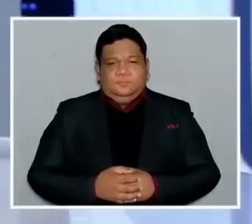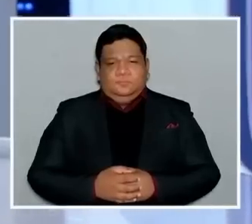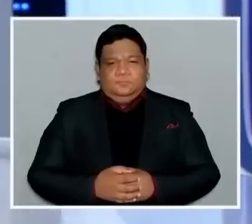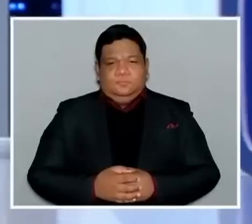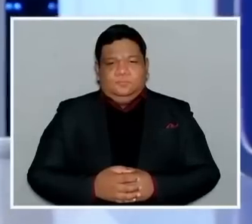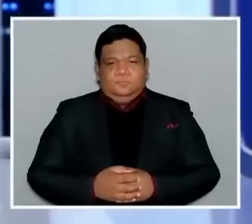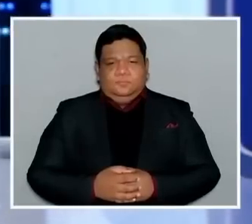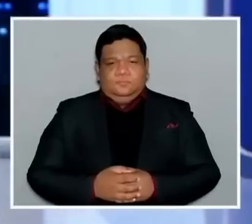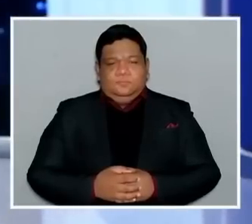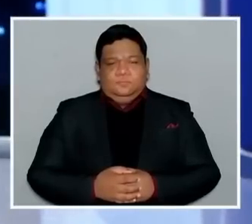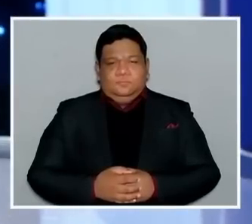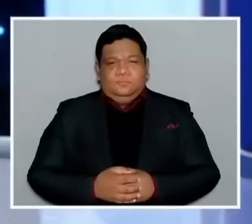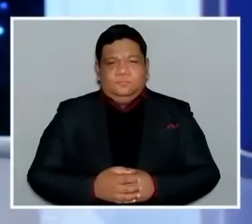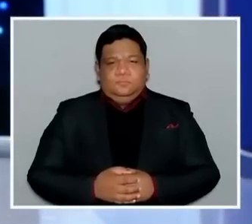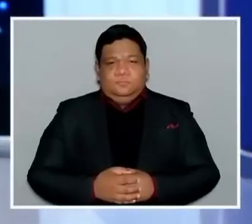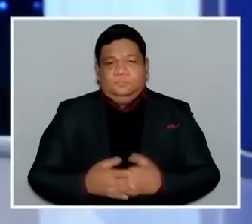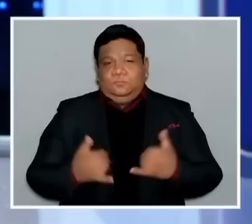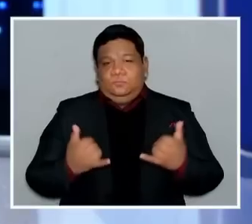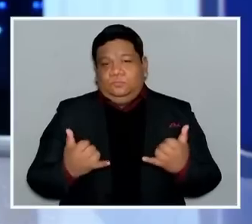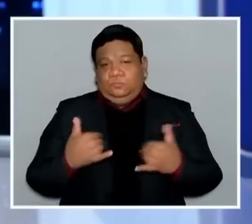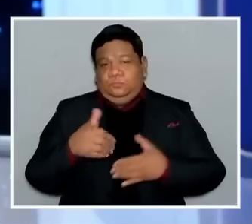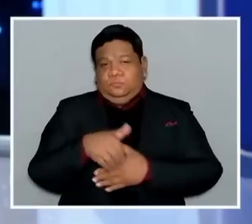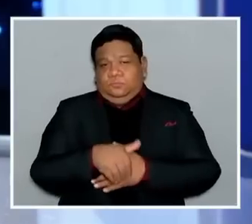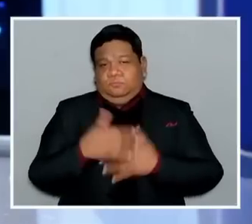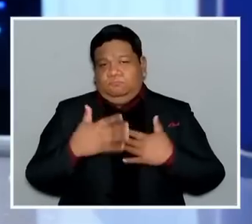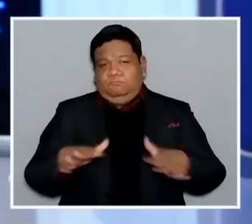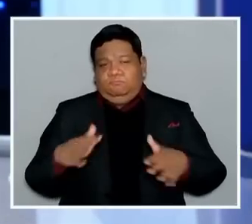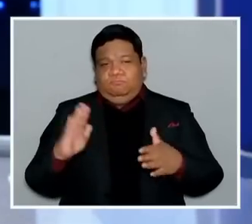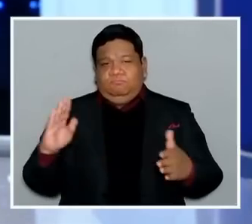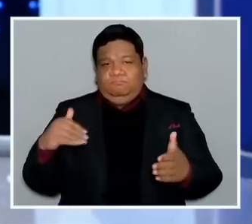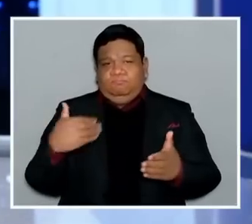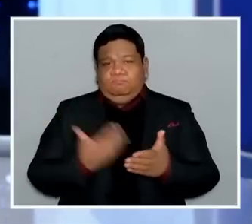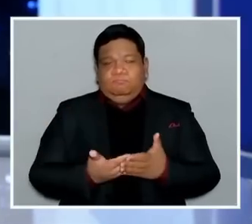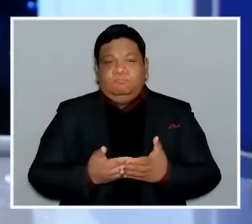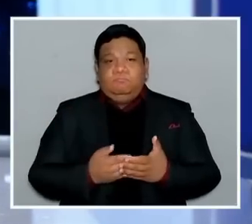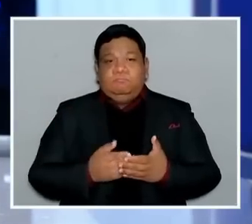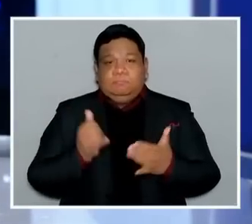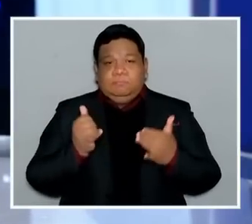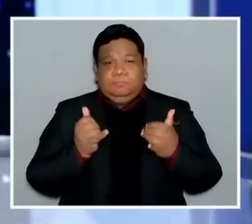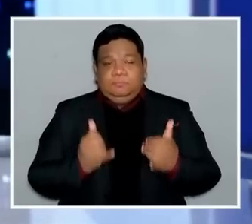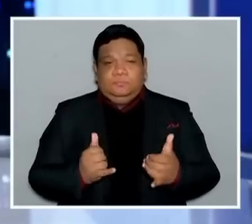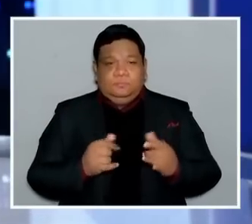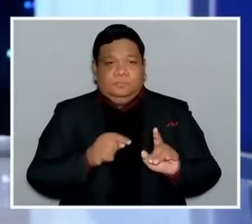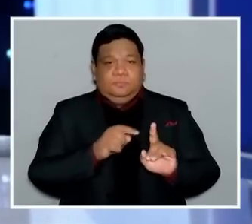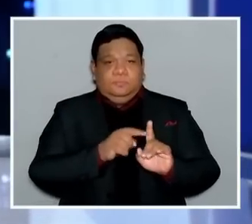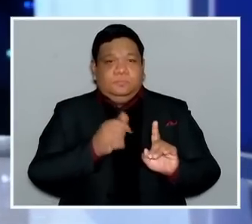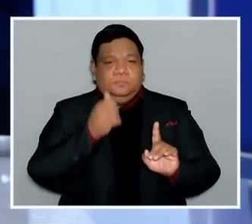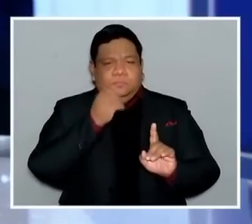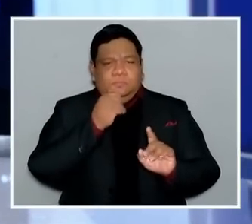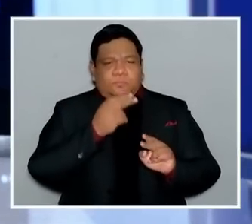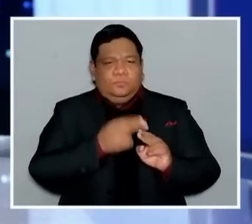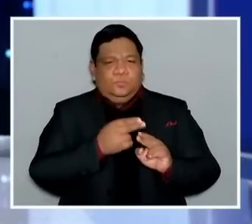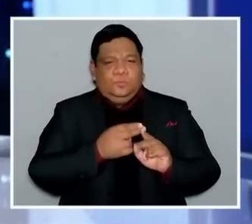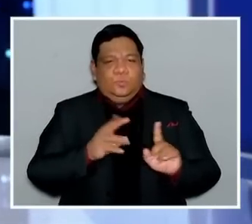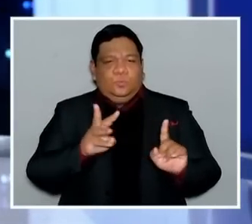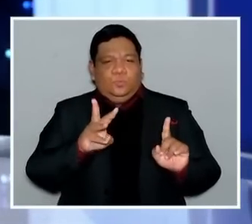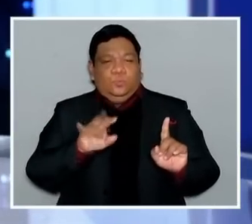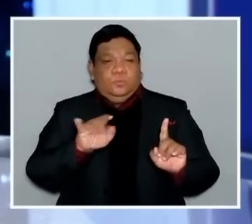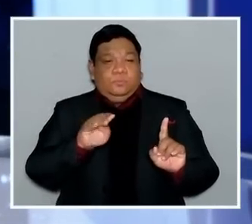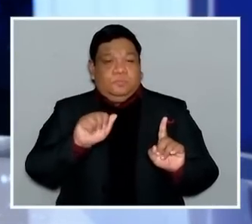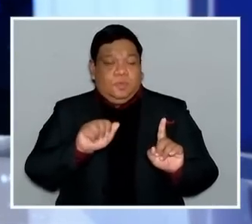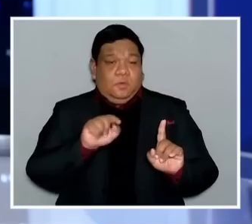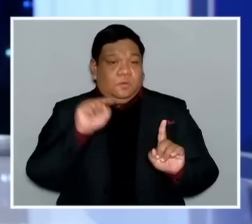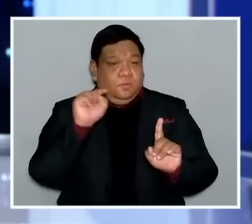Dumating na po ngayong gabi dito sa ating bansa ang labi ni Wilma Texan o Tescan, ang isa po sa dalawang